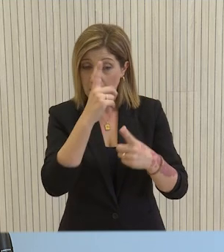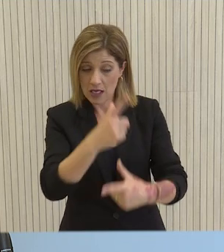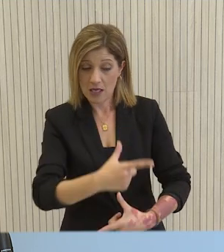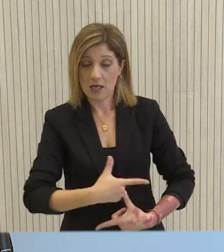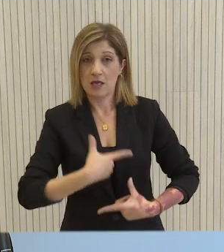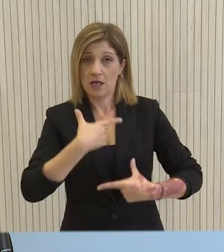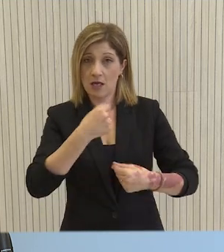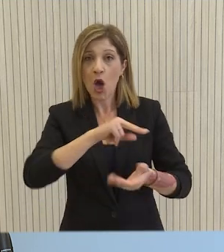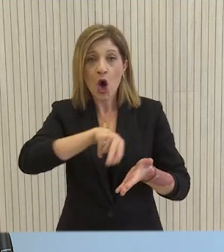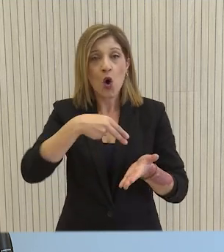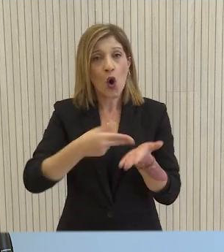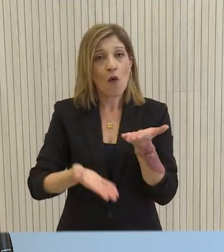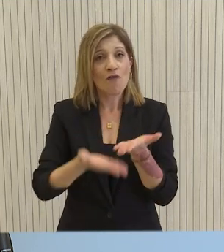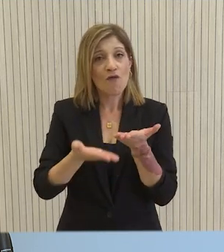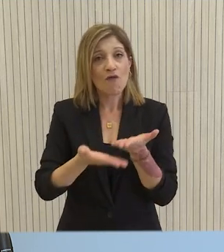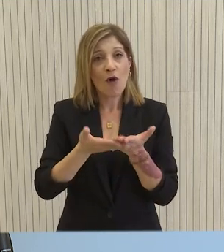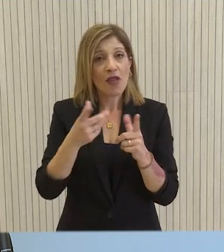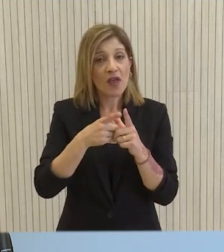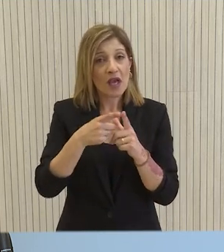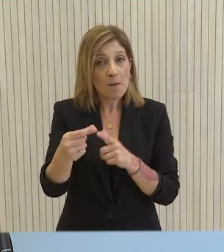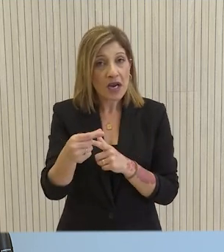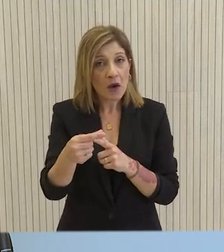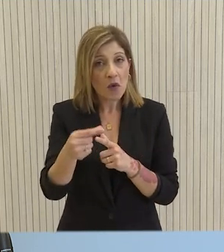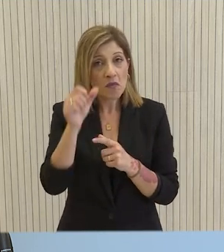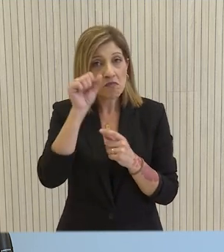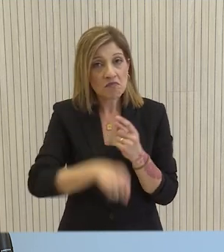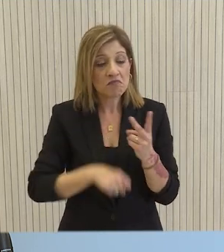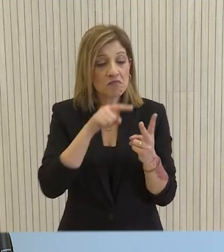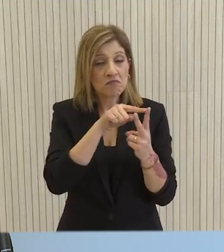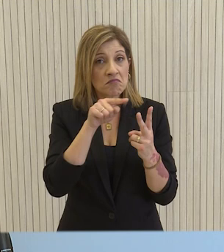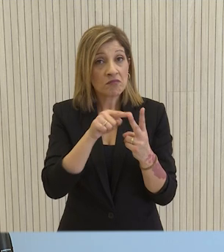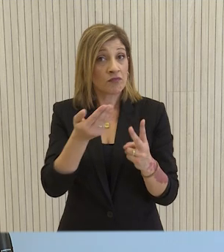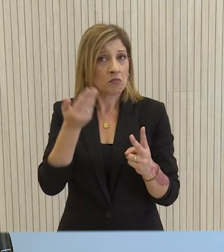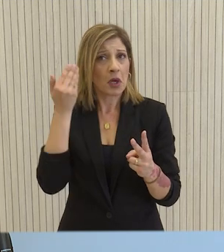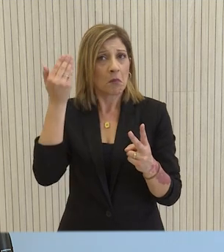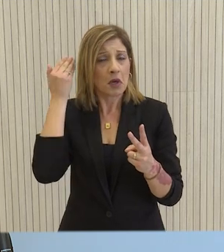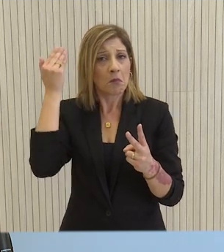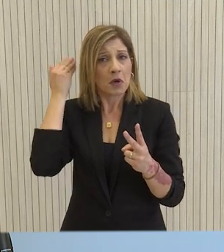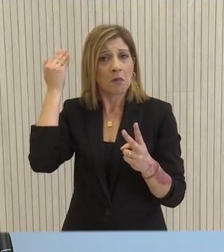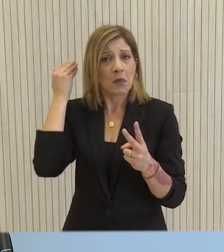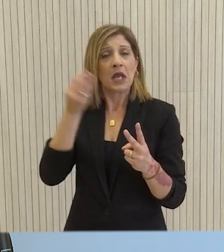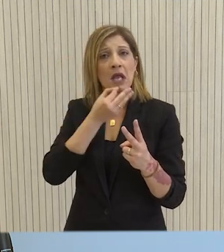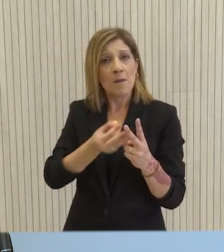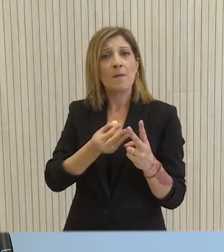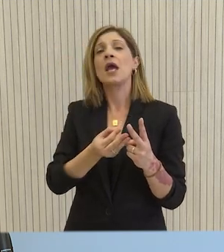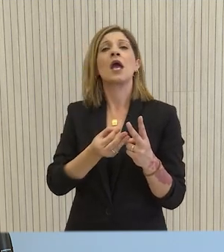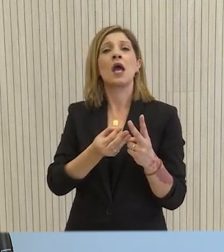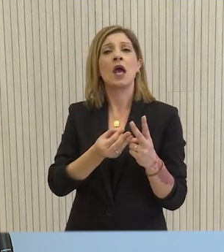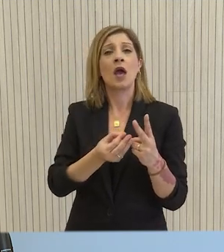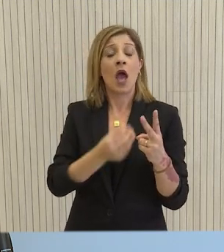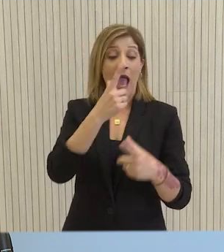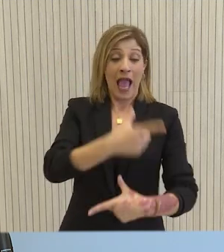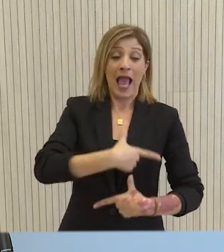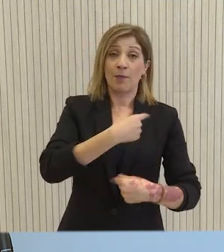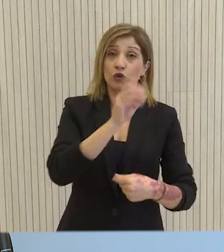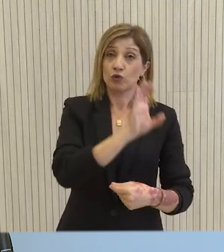πρόεδρο του Ευρωπαϊκού Συμβουλίου αυτά που είχαμε ακούσει εδώ και αρκετό καιρό, ότι ταυτόχρονα θα υπάρχει και απεσταλμένος